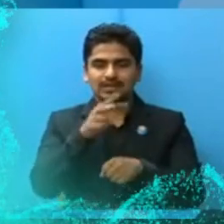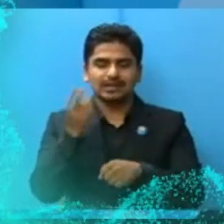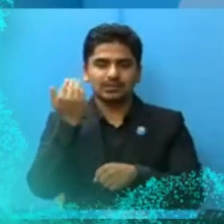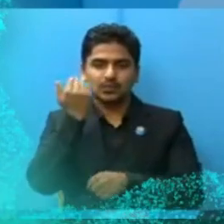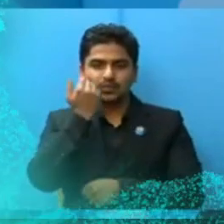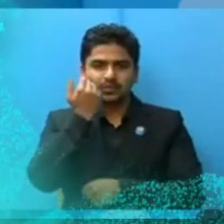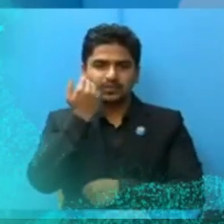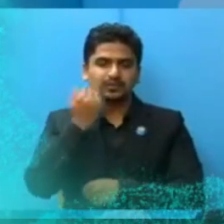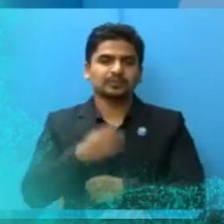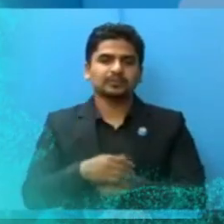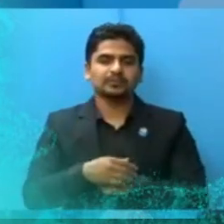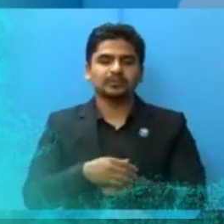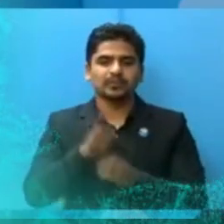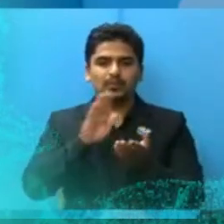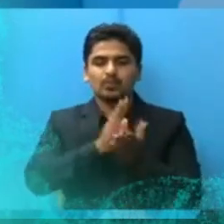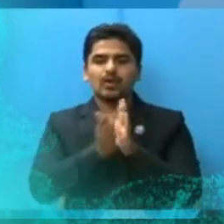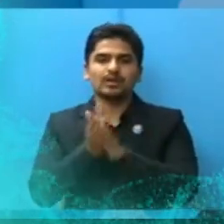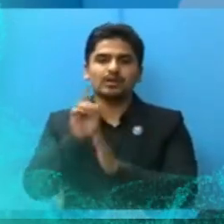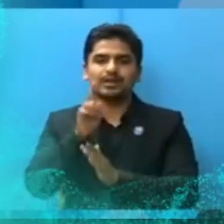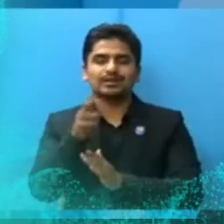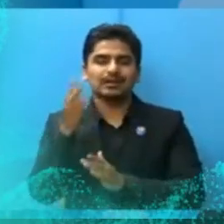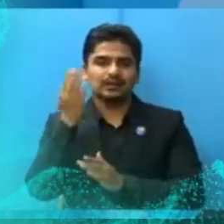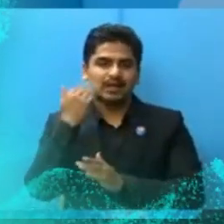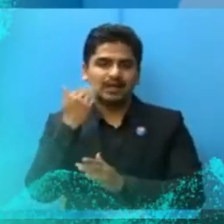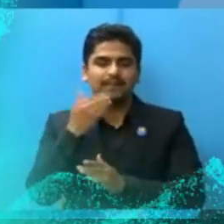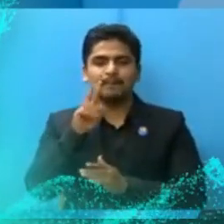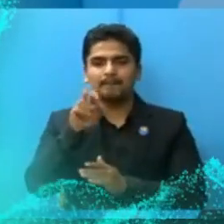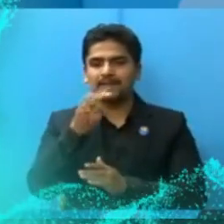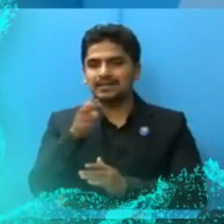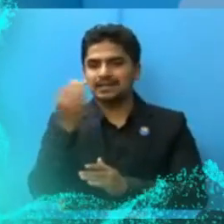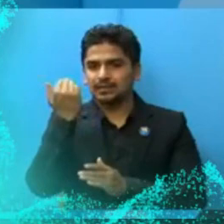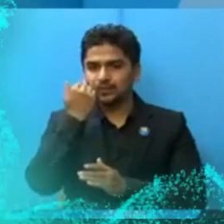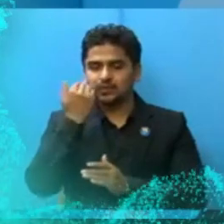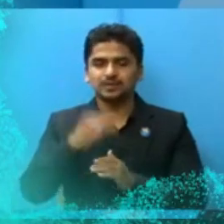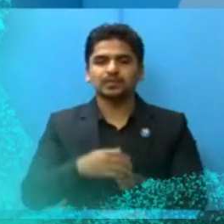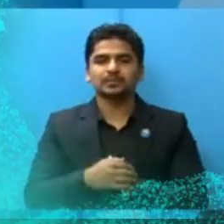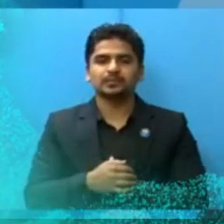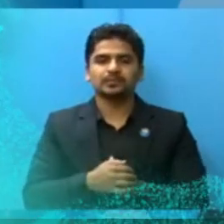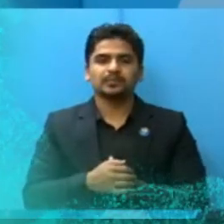पुरुष, बैतडी को एक जना महिला 20 जना पुरुष,